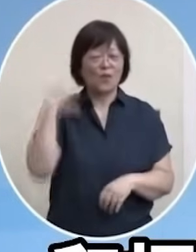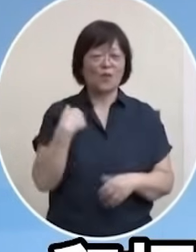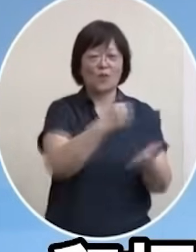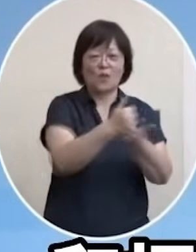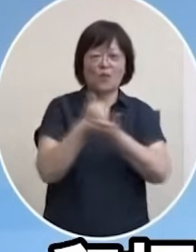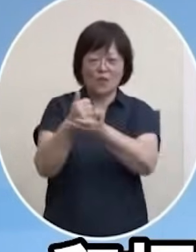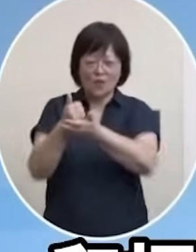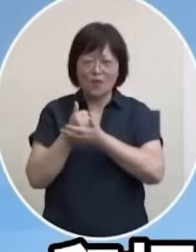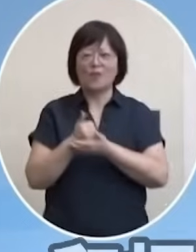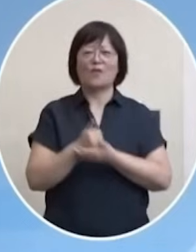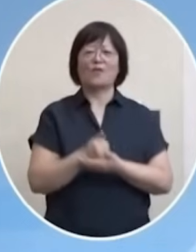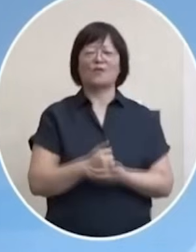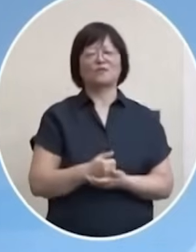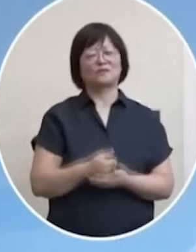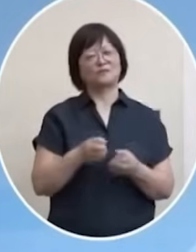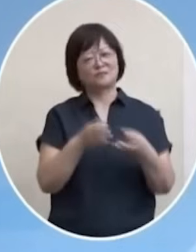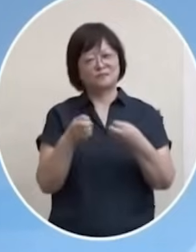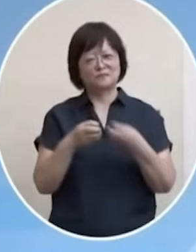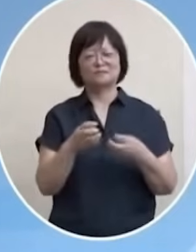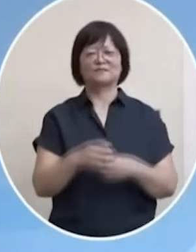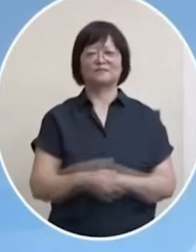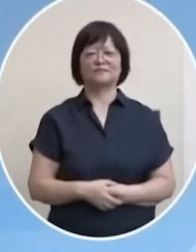咖啡、喝奶茶。